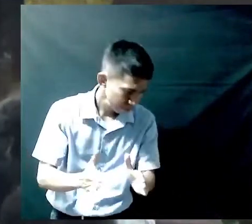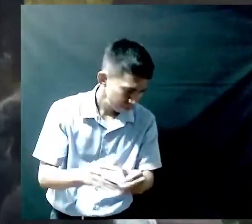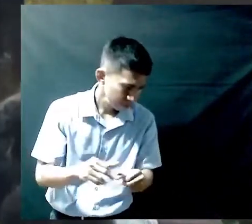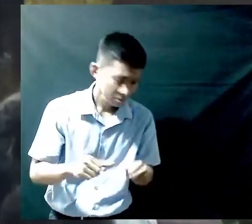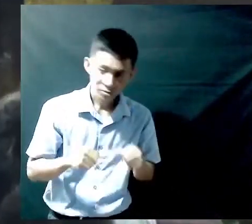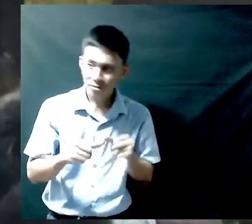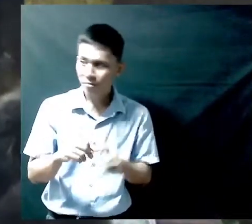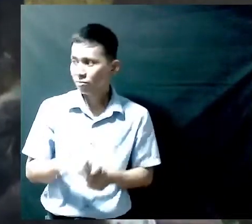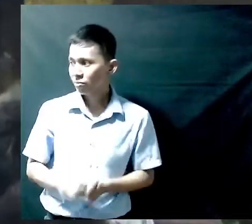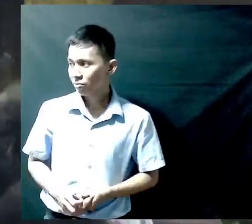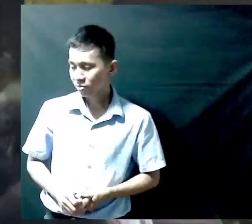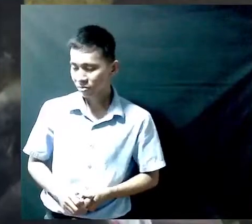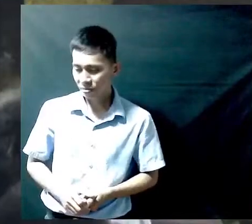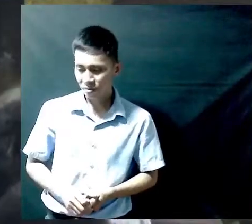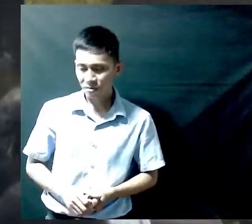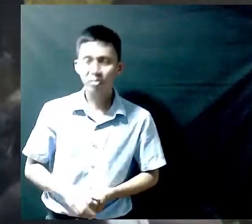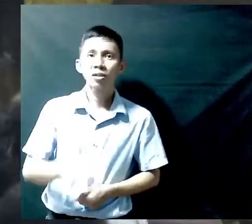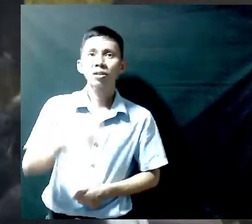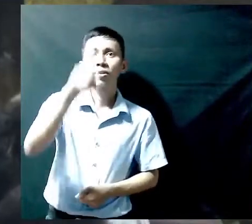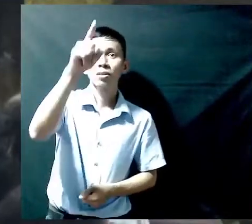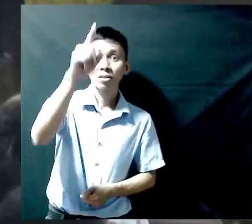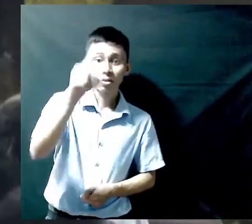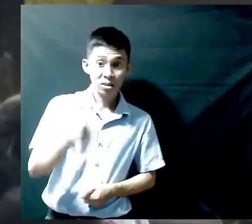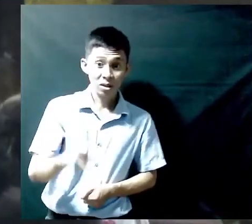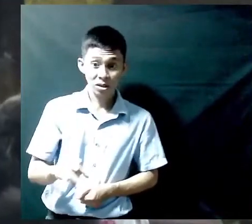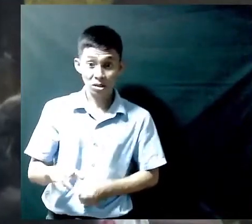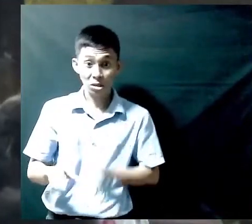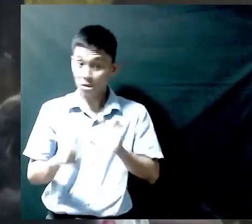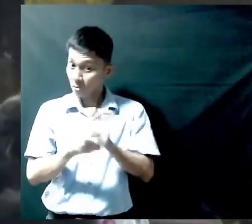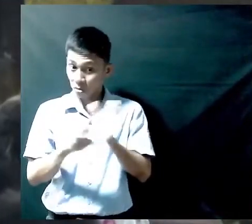natin at ang gagamitin lang ni Lord ay mayayaman,